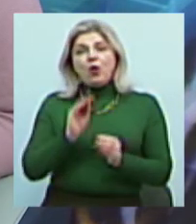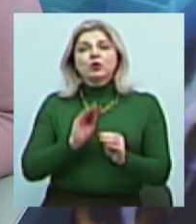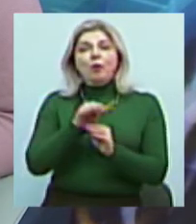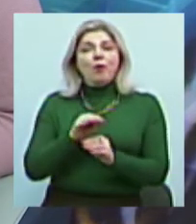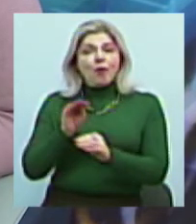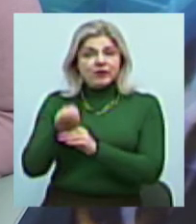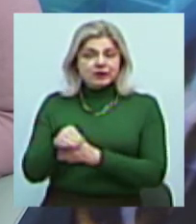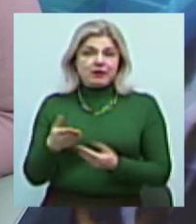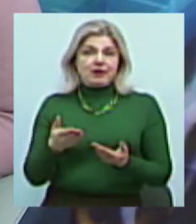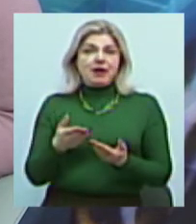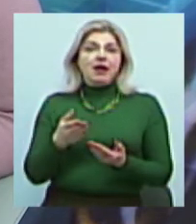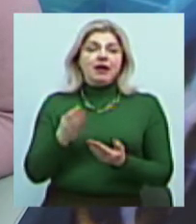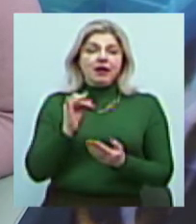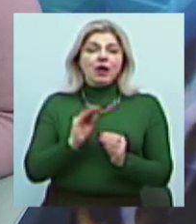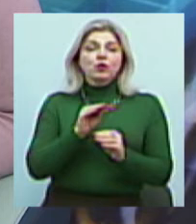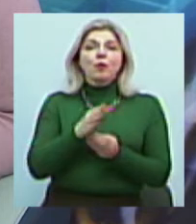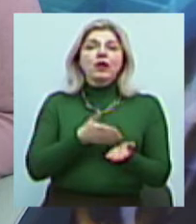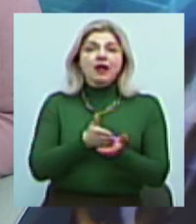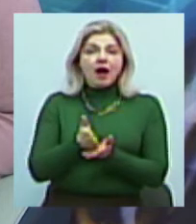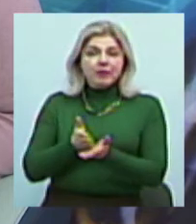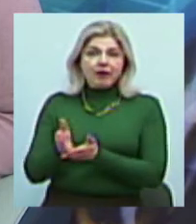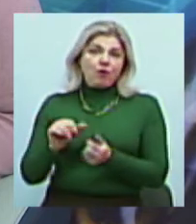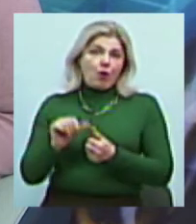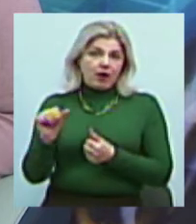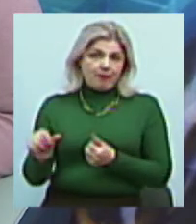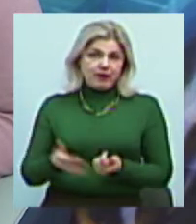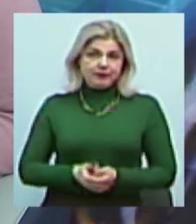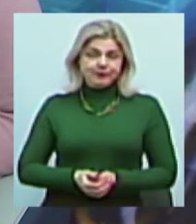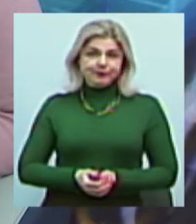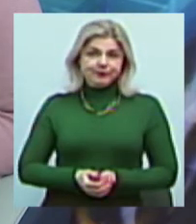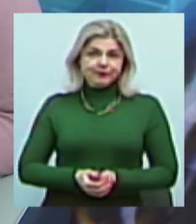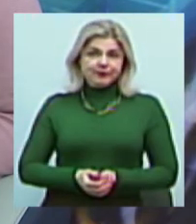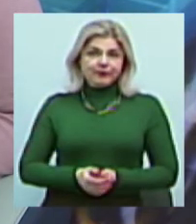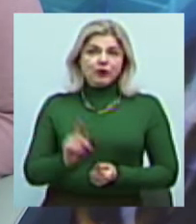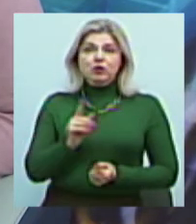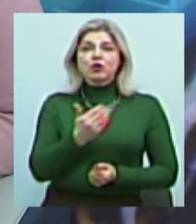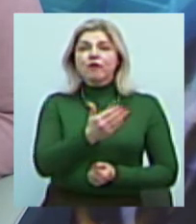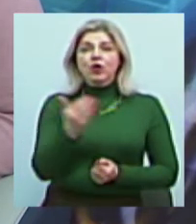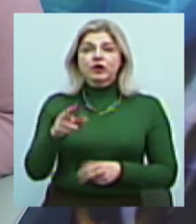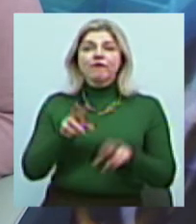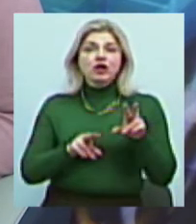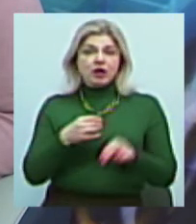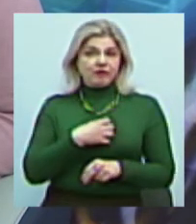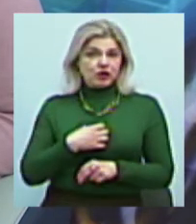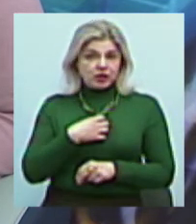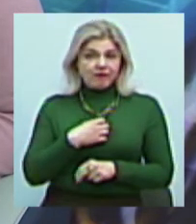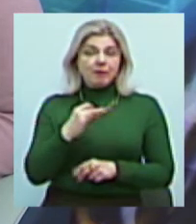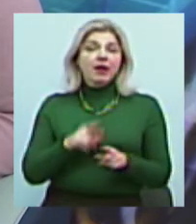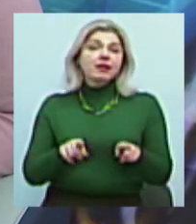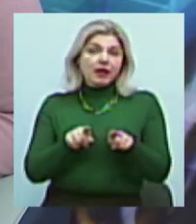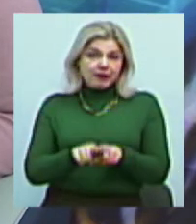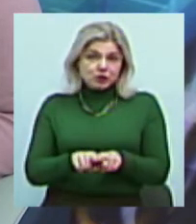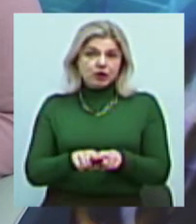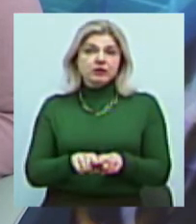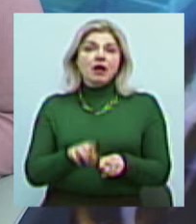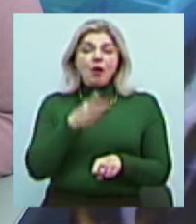доповнення об'єктів, доповнення напрямків, да, окремих, що вони вважають важливими. І таким чином